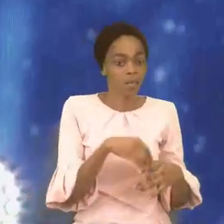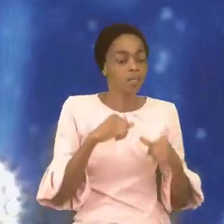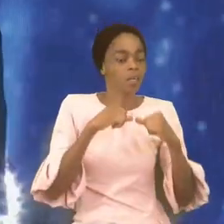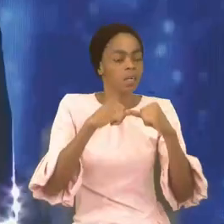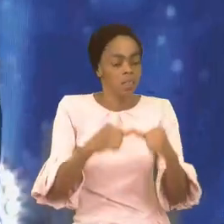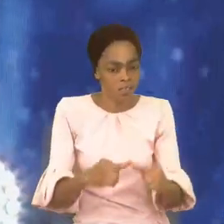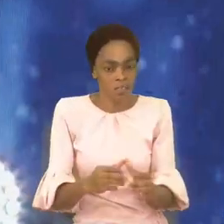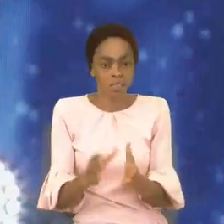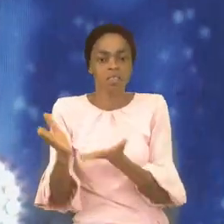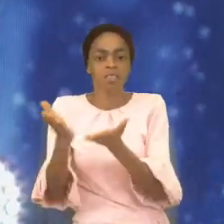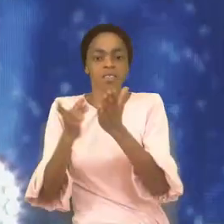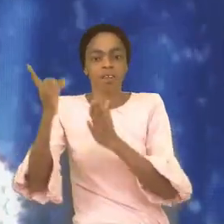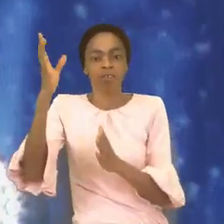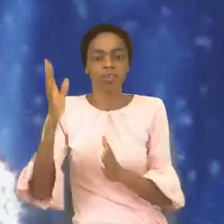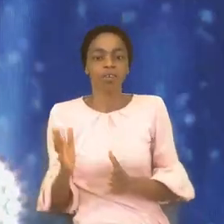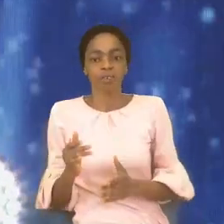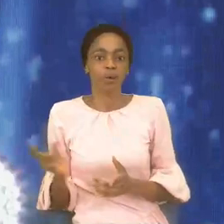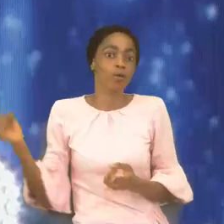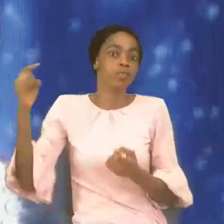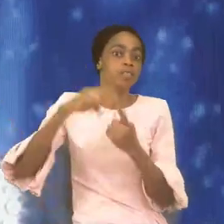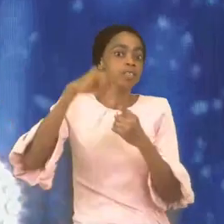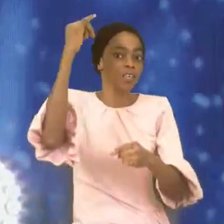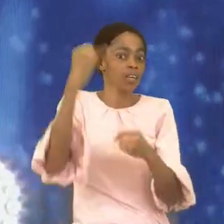mais ils ont continué à servir le Seigneur.